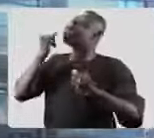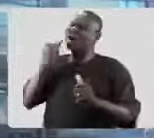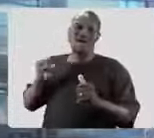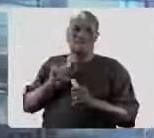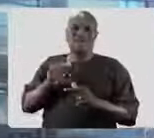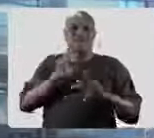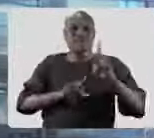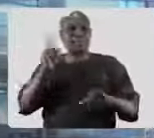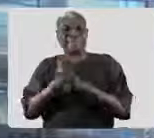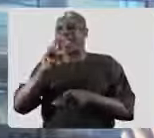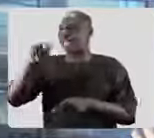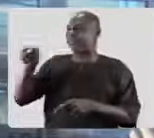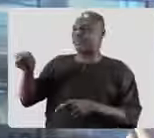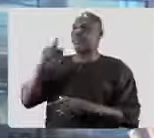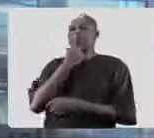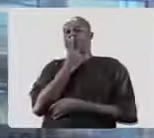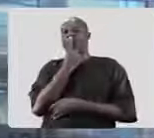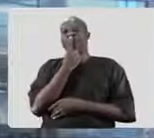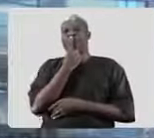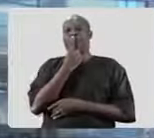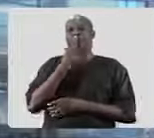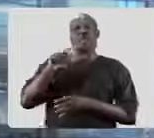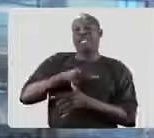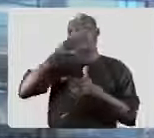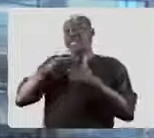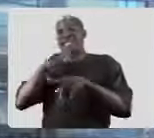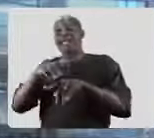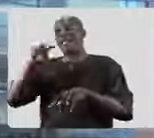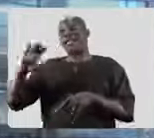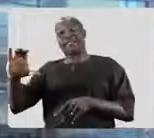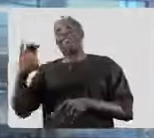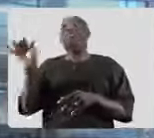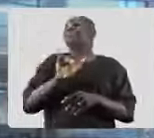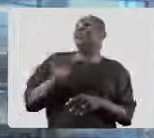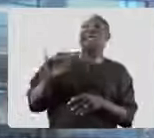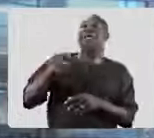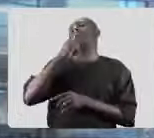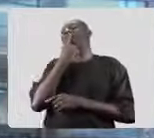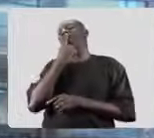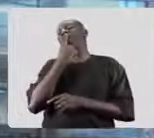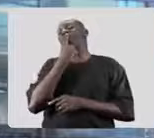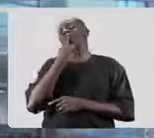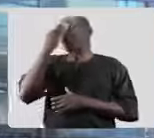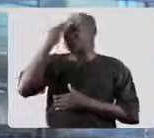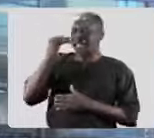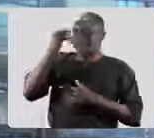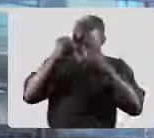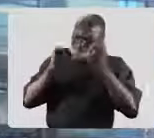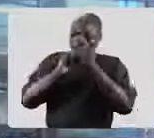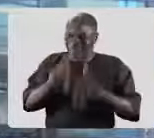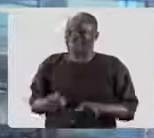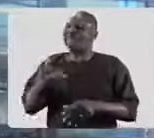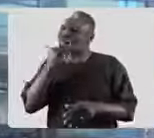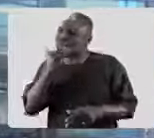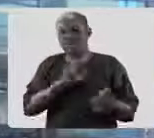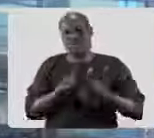no de ato hɔ o ye MPP ni a ye yeko o kyena ndisi ba ndi sofo nso kasa ni a yeko I did any for the years of